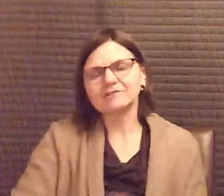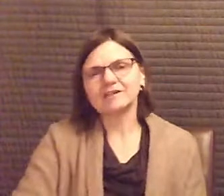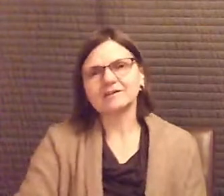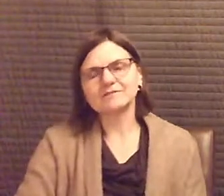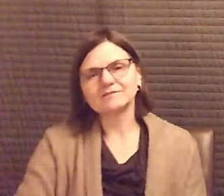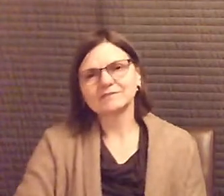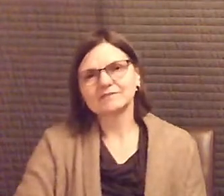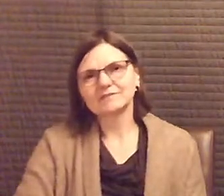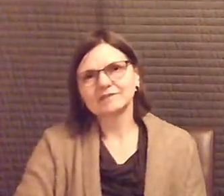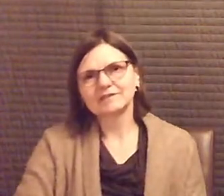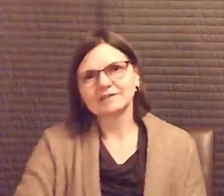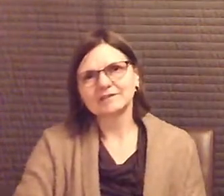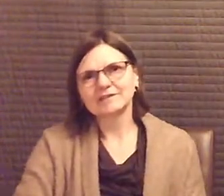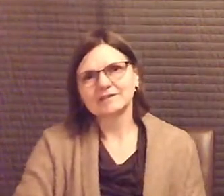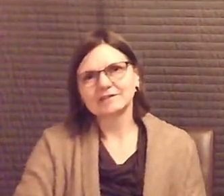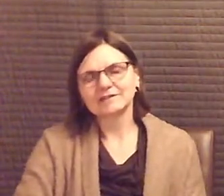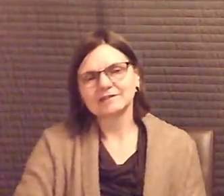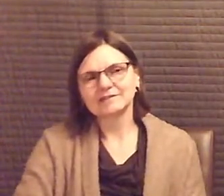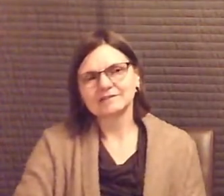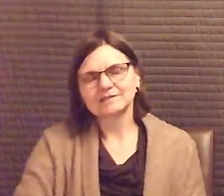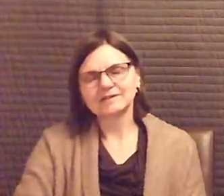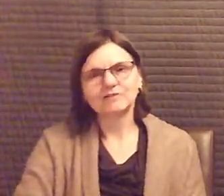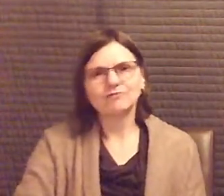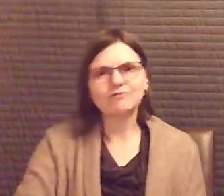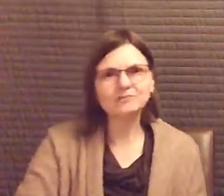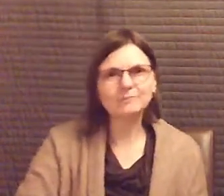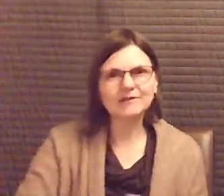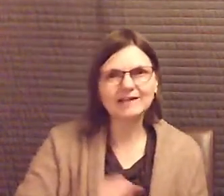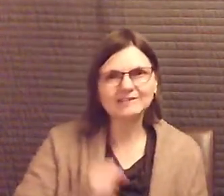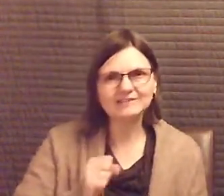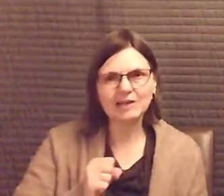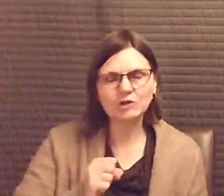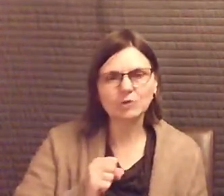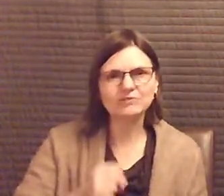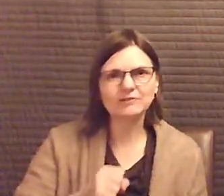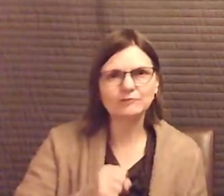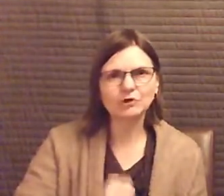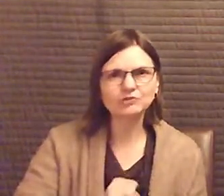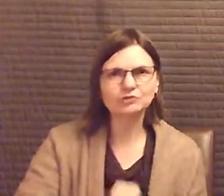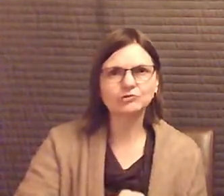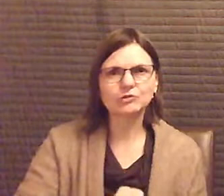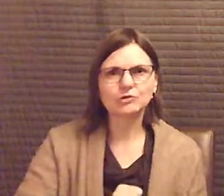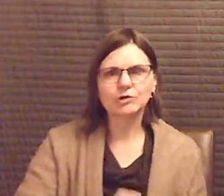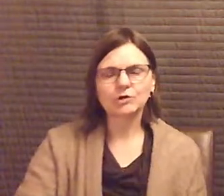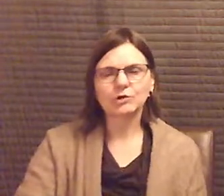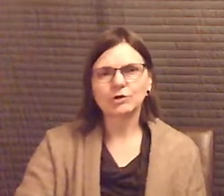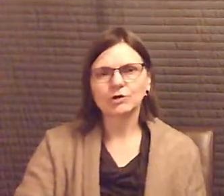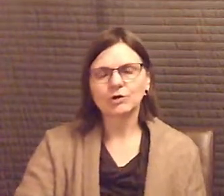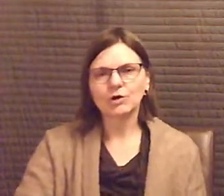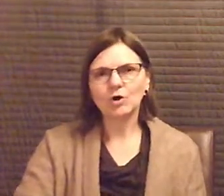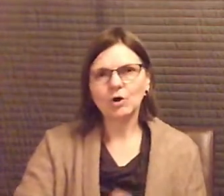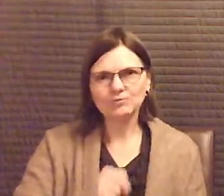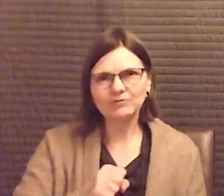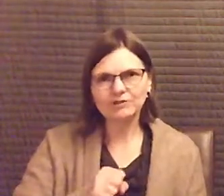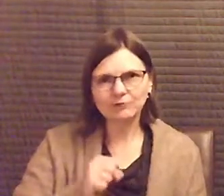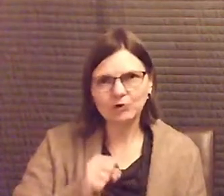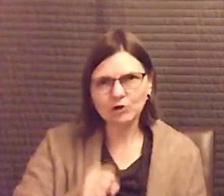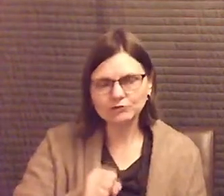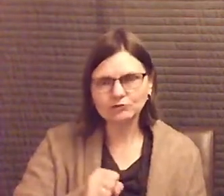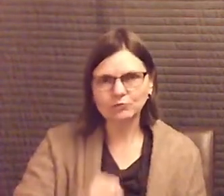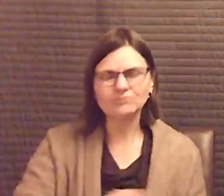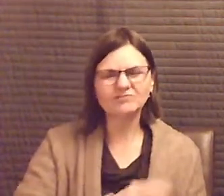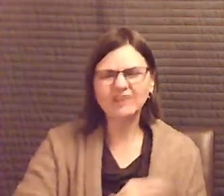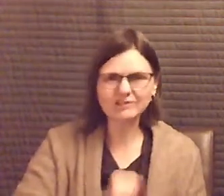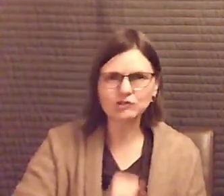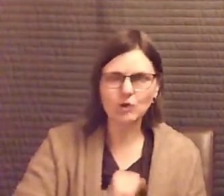identificeren nummer doen vastberaden zijn om de wil van god is dat het was om de wil van god